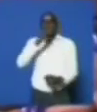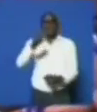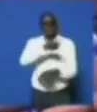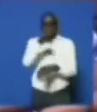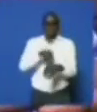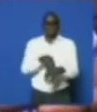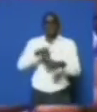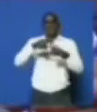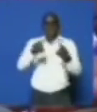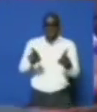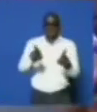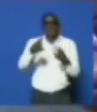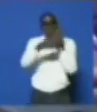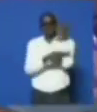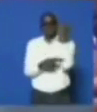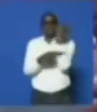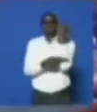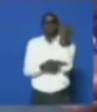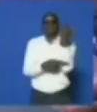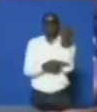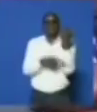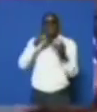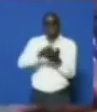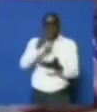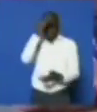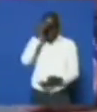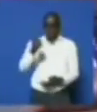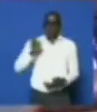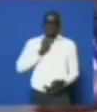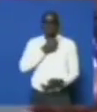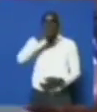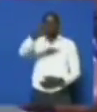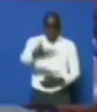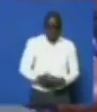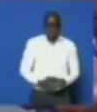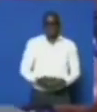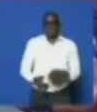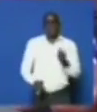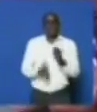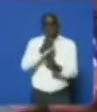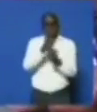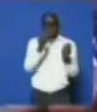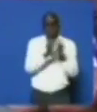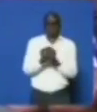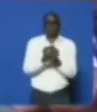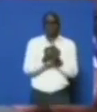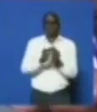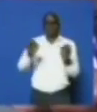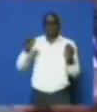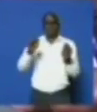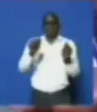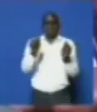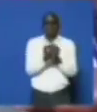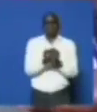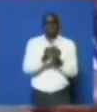paire au niveau régional et c'est pour cela que nous les avons invités à beaucoup plus de collaboration avec les autorités